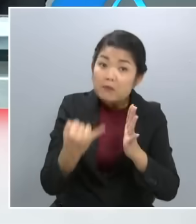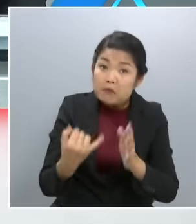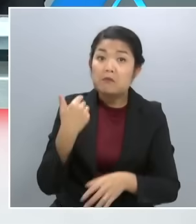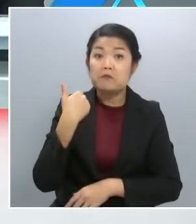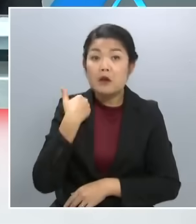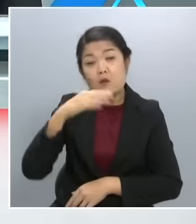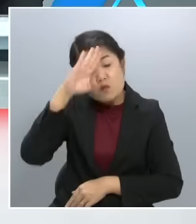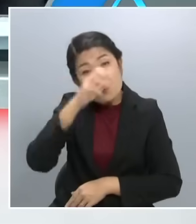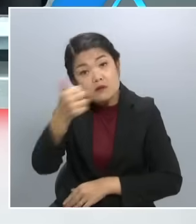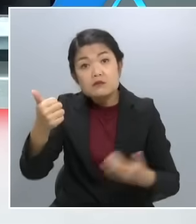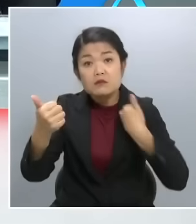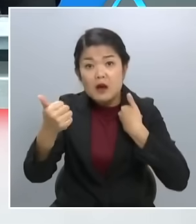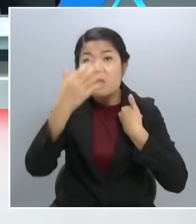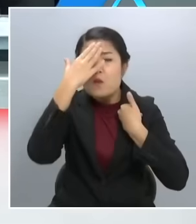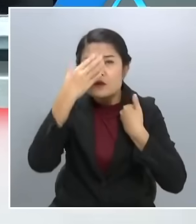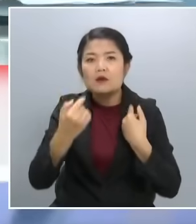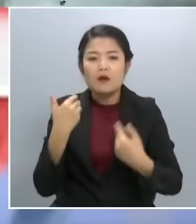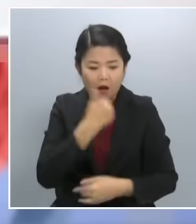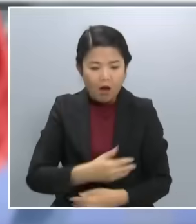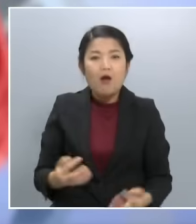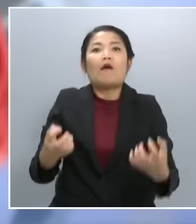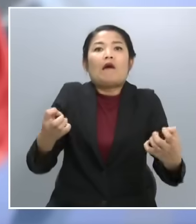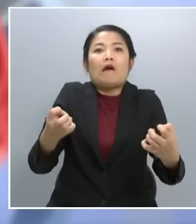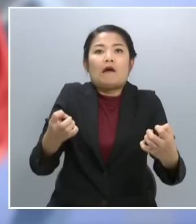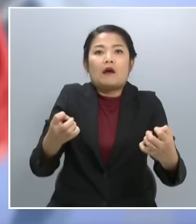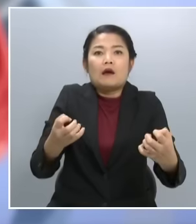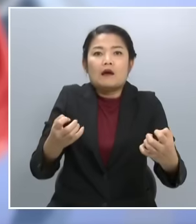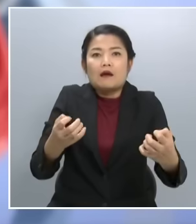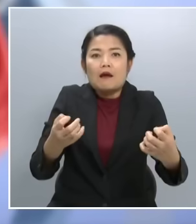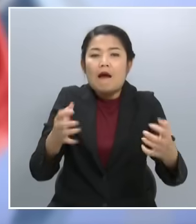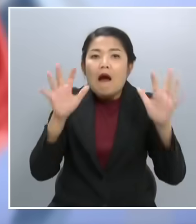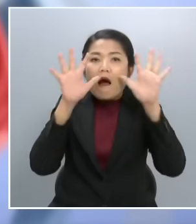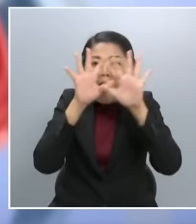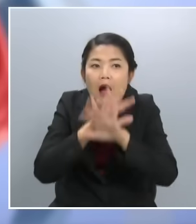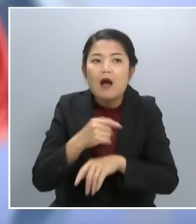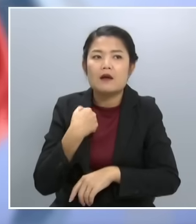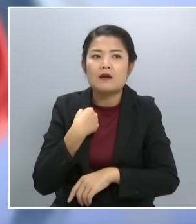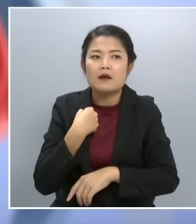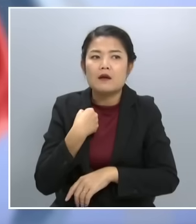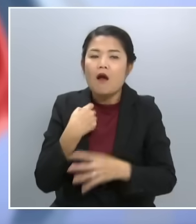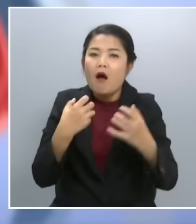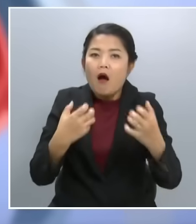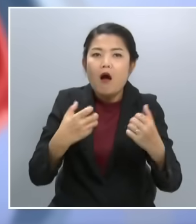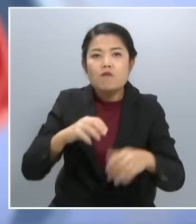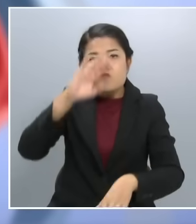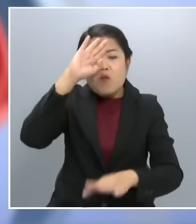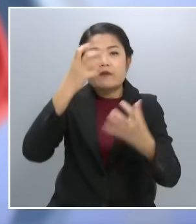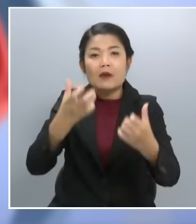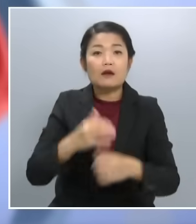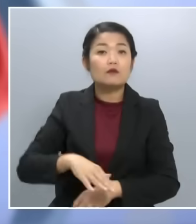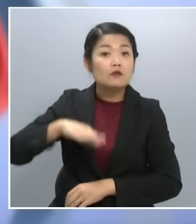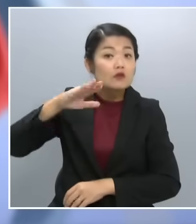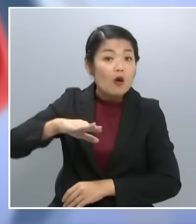เพราะตอนเเขามีอาการชักค่ะเออแล้วก็เหมือนแบบมีอาการเหมือนแบบไม่ค่อยดีทางฝั่งน้องก็เลยบอก